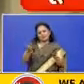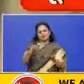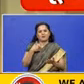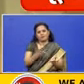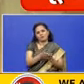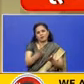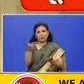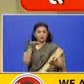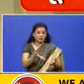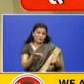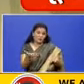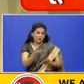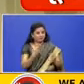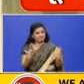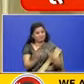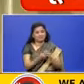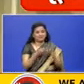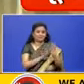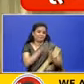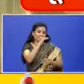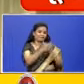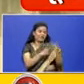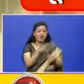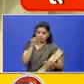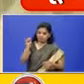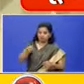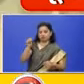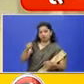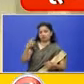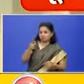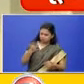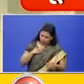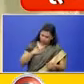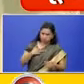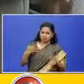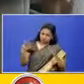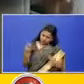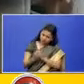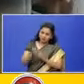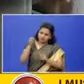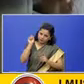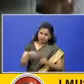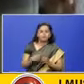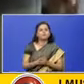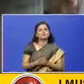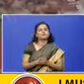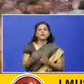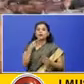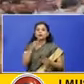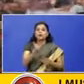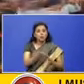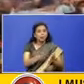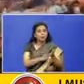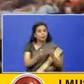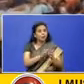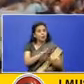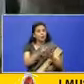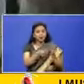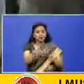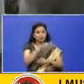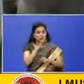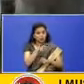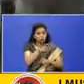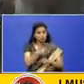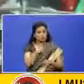का विकास तो हम सबको मिल करके करना है। हाँ हाँ सर, हम आपके साथ हैं। और मैं तो मोढेरा के लोगों का